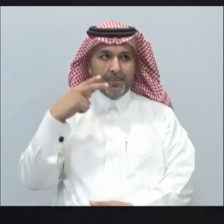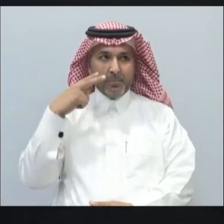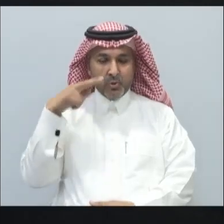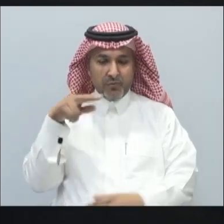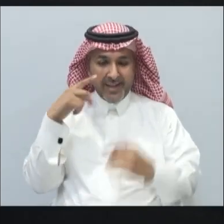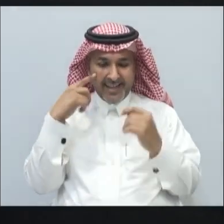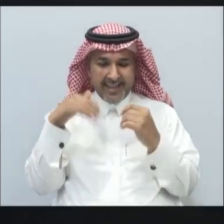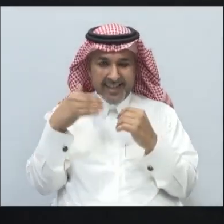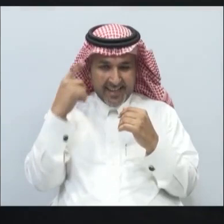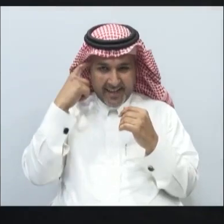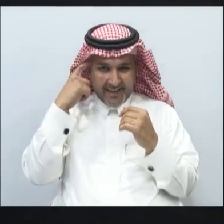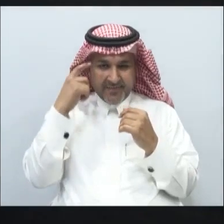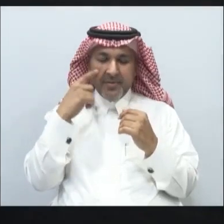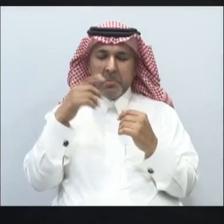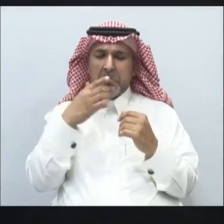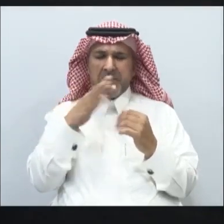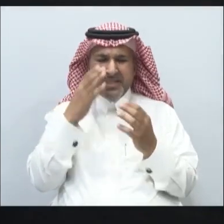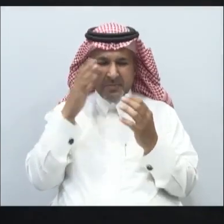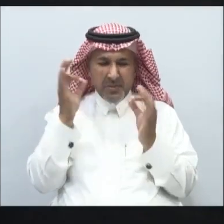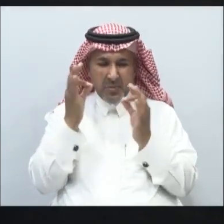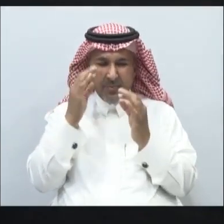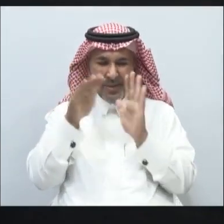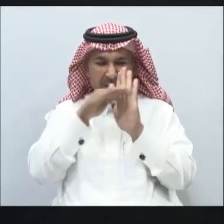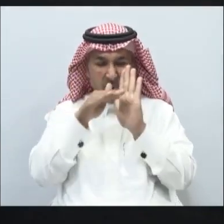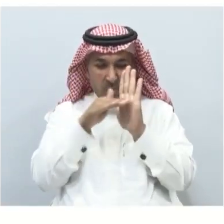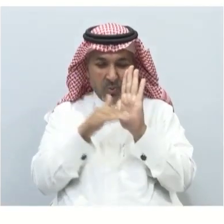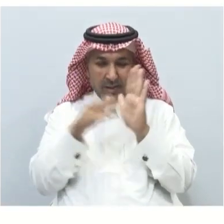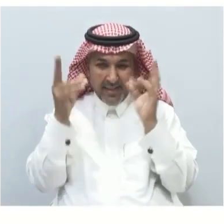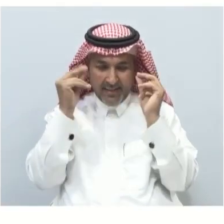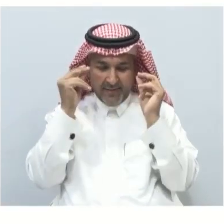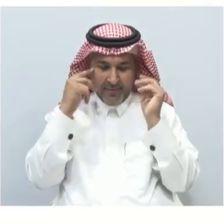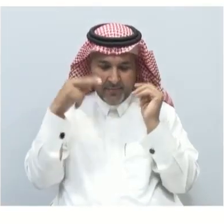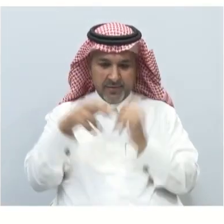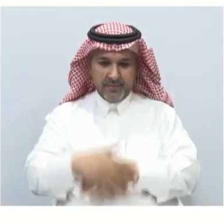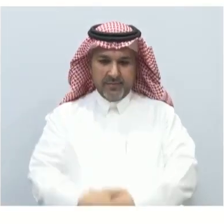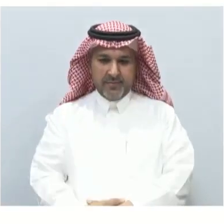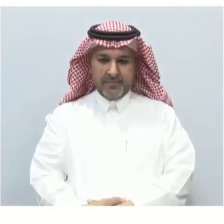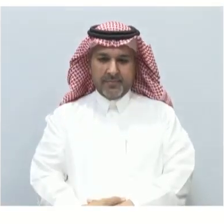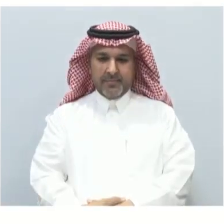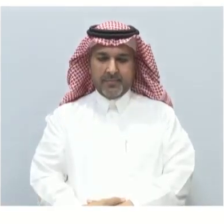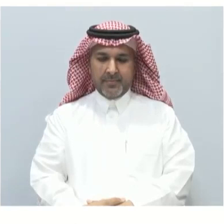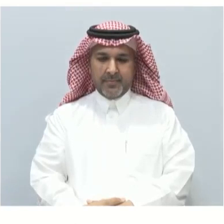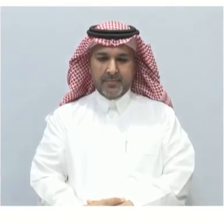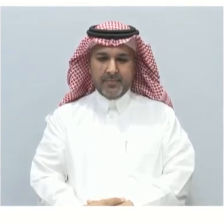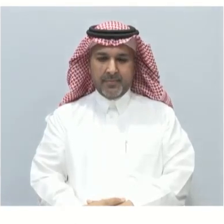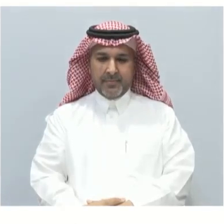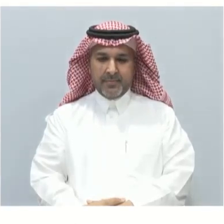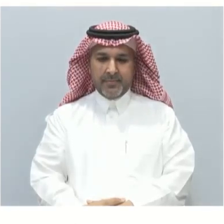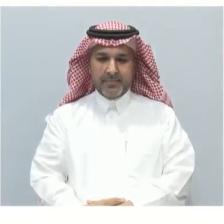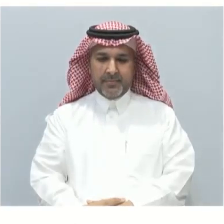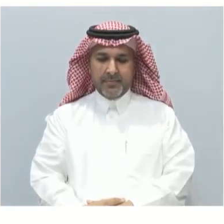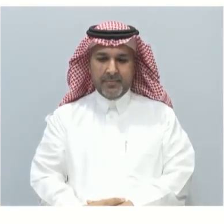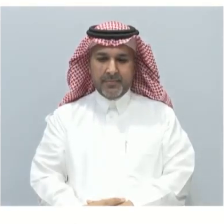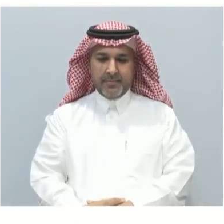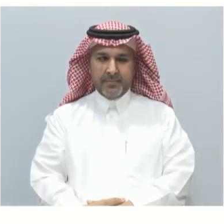قيمه وبالتالي تؤثر على هذا الناتج ننتقل الان ايها الاخوه الكرام الى حل المعادلات الاسيه